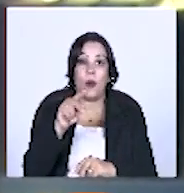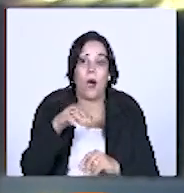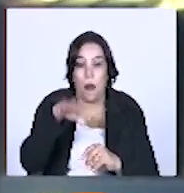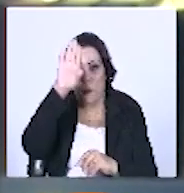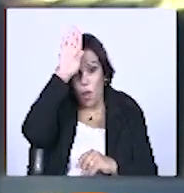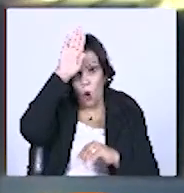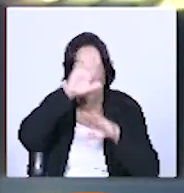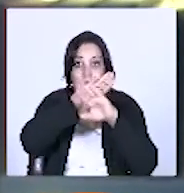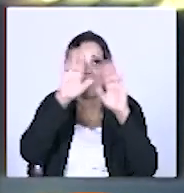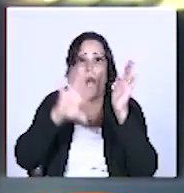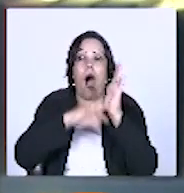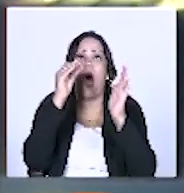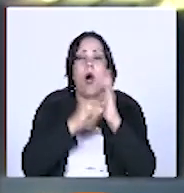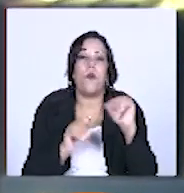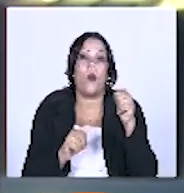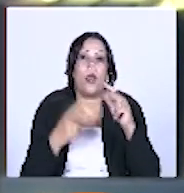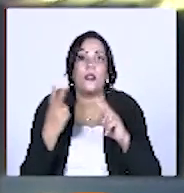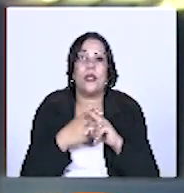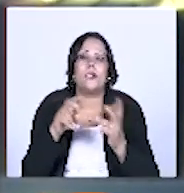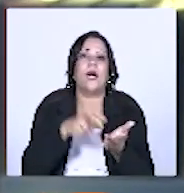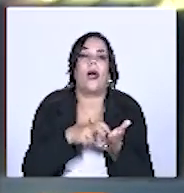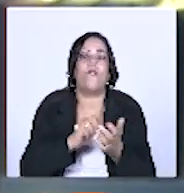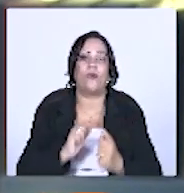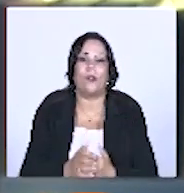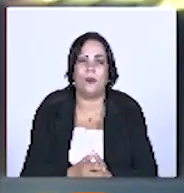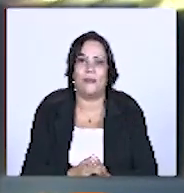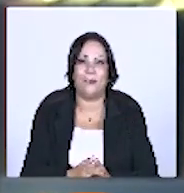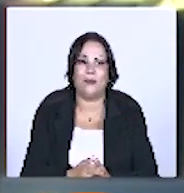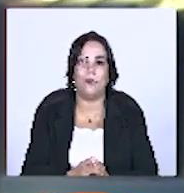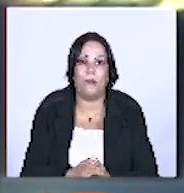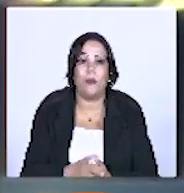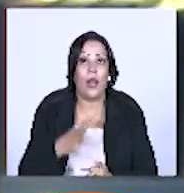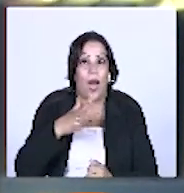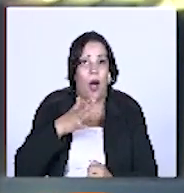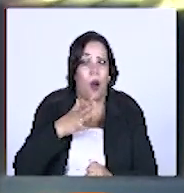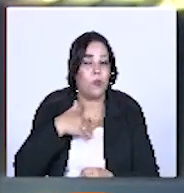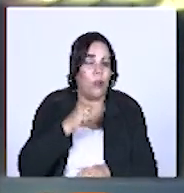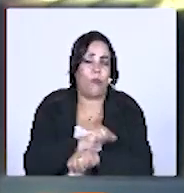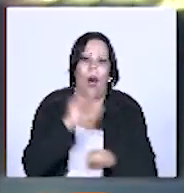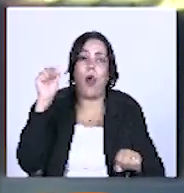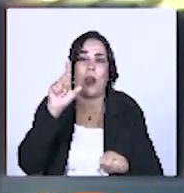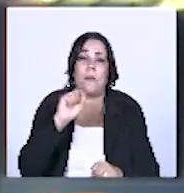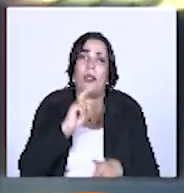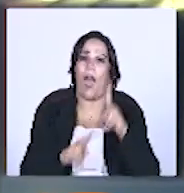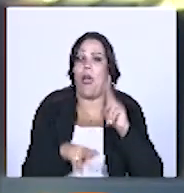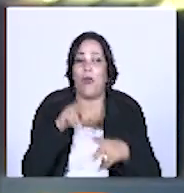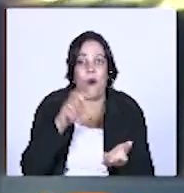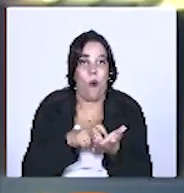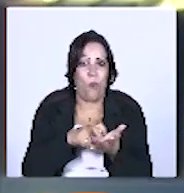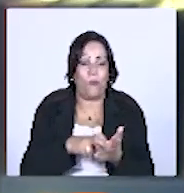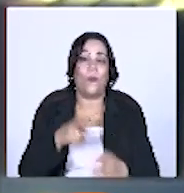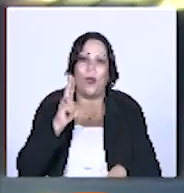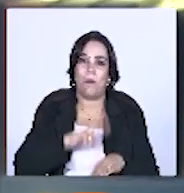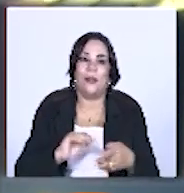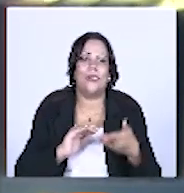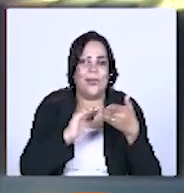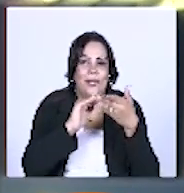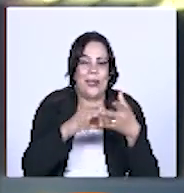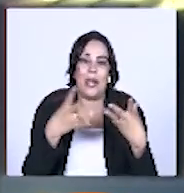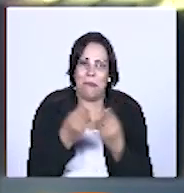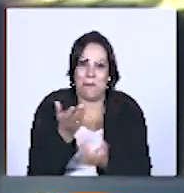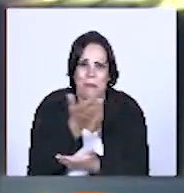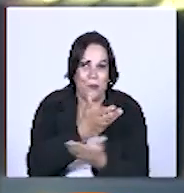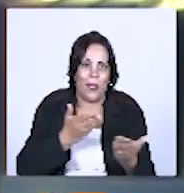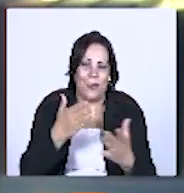وحط اول ناس الخائفون عايزين نتحرر من الخوف ده ونساعد بعض ان احنا